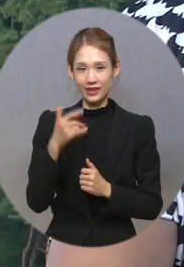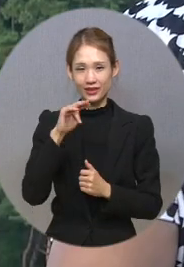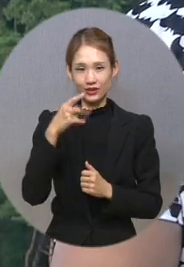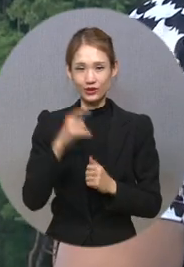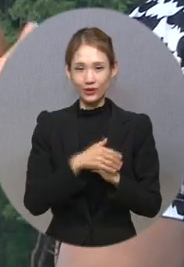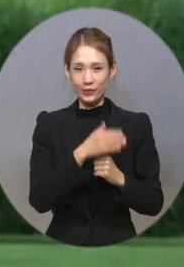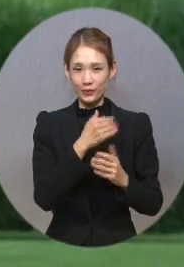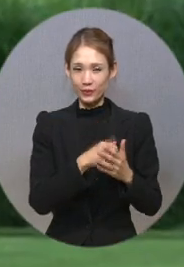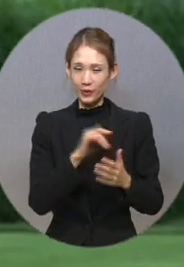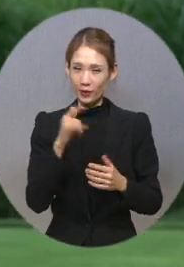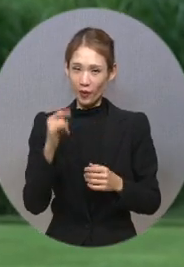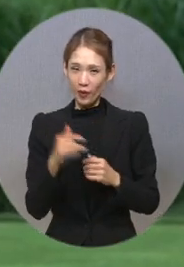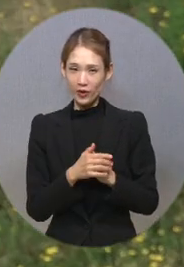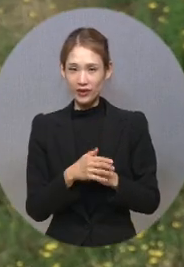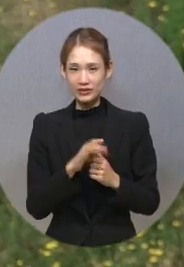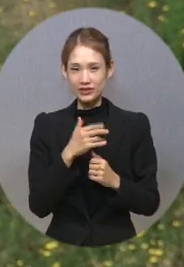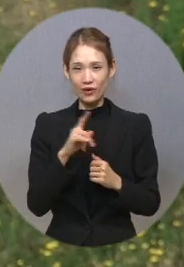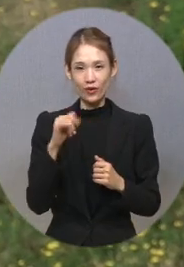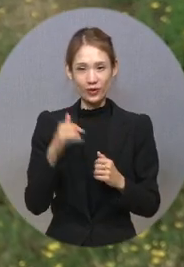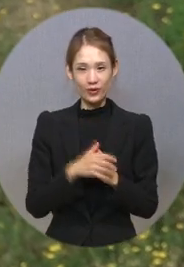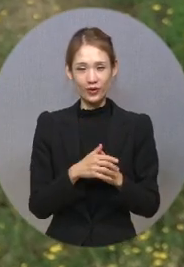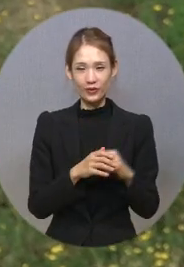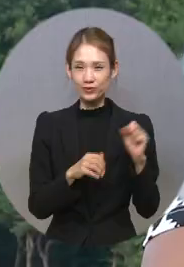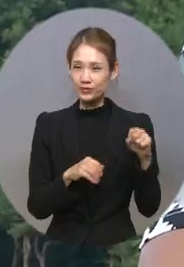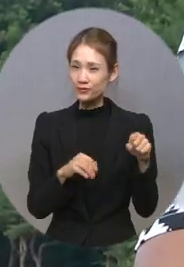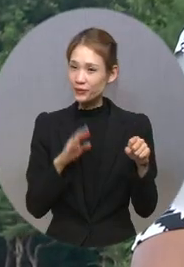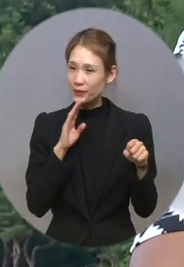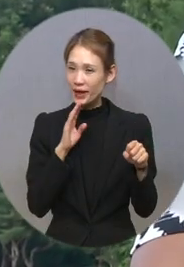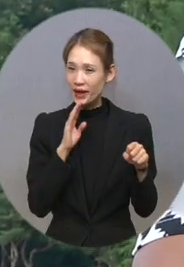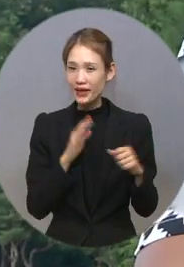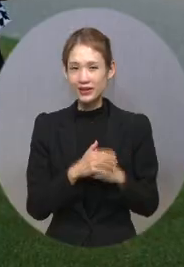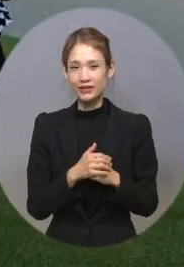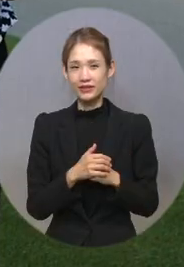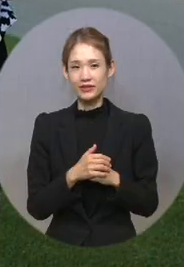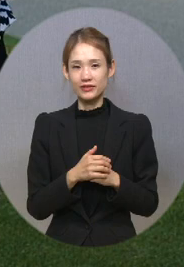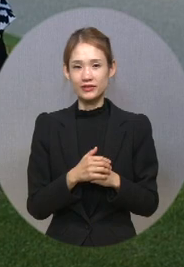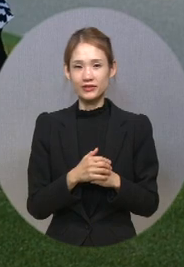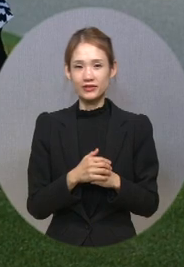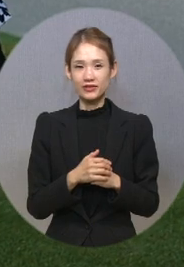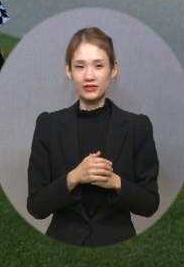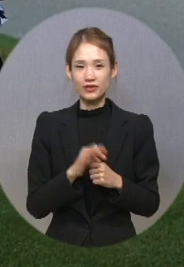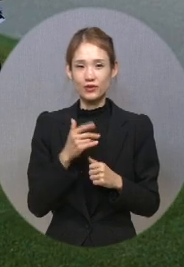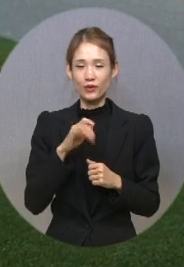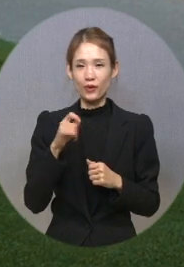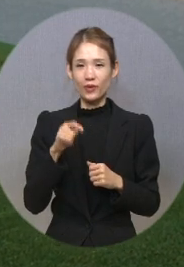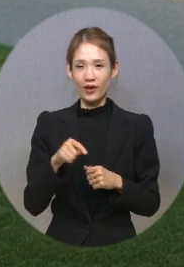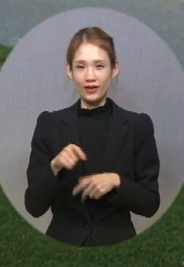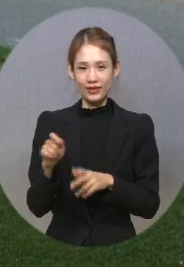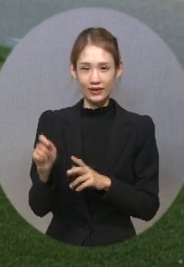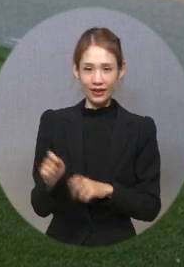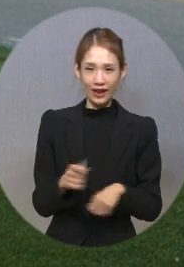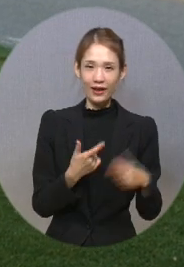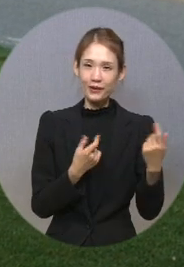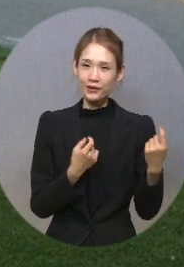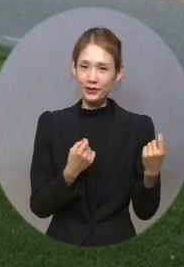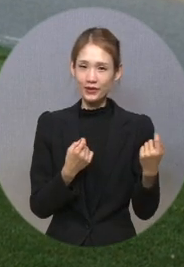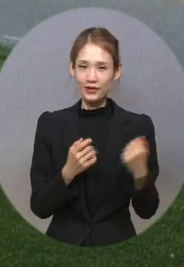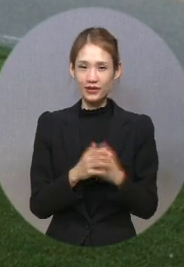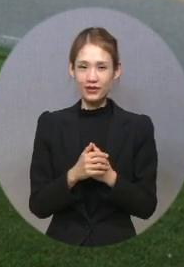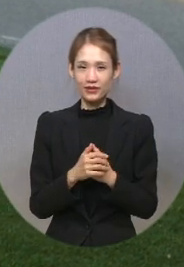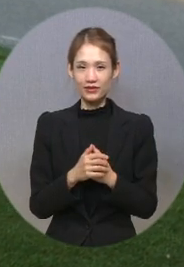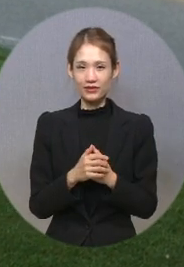빠지고 더블도 하고 트리플도 했지. 나 그런 거 있잖아. 버디면 나이스 버디! 이런 거 우리가 짤로